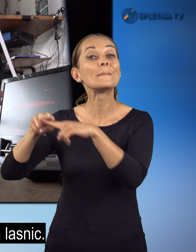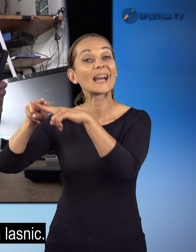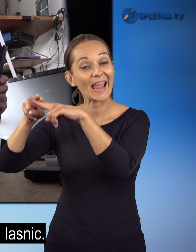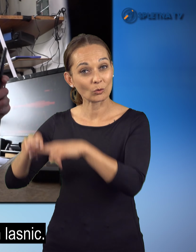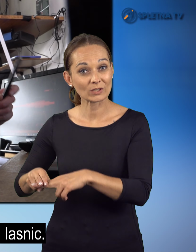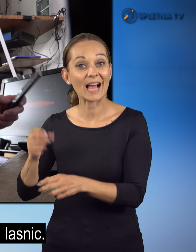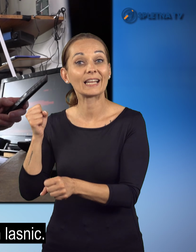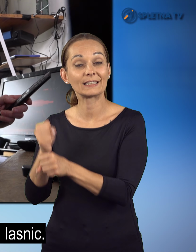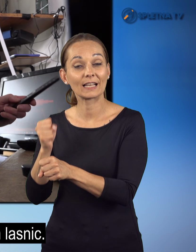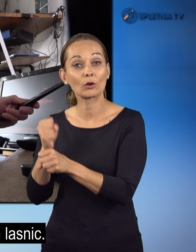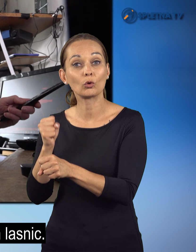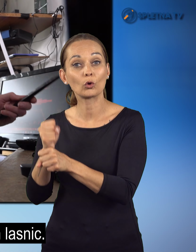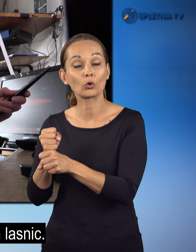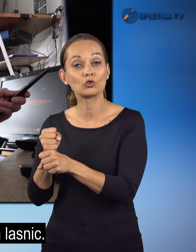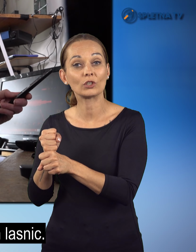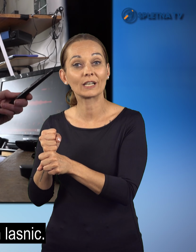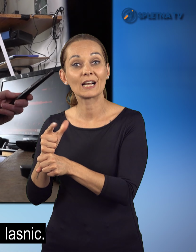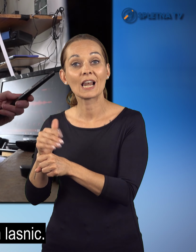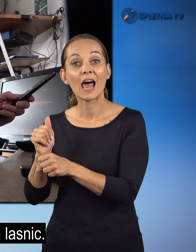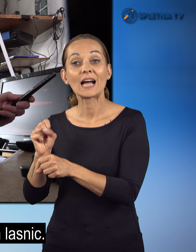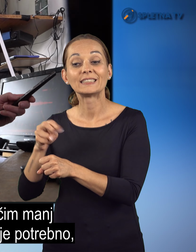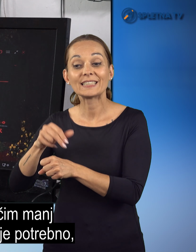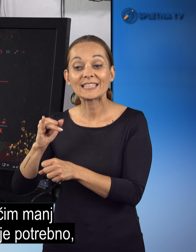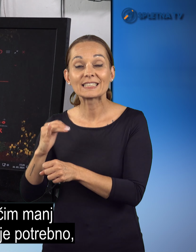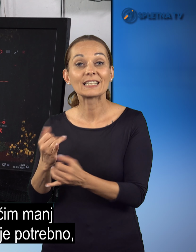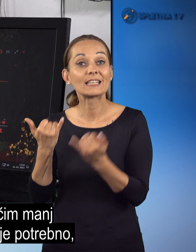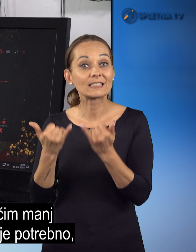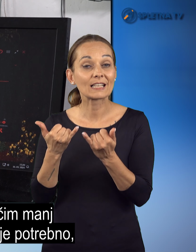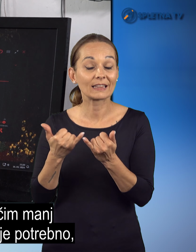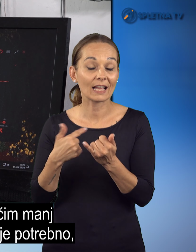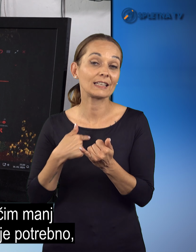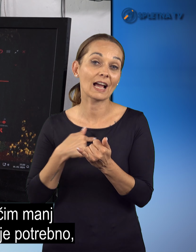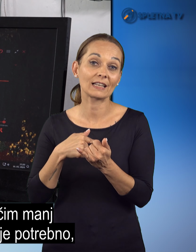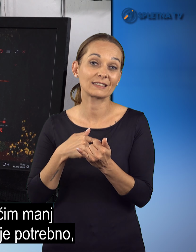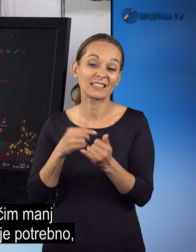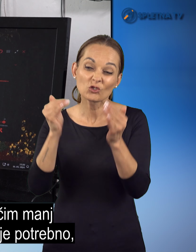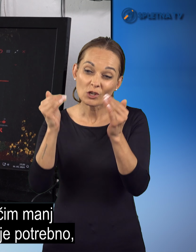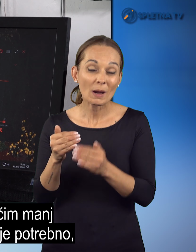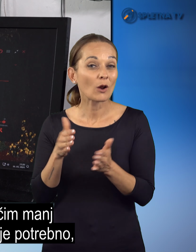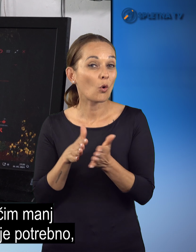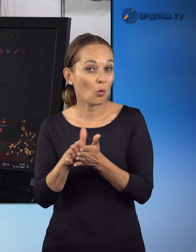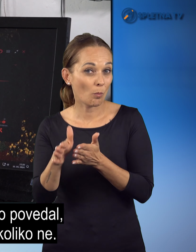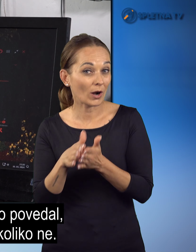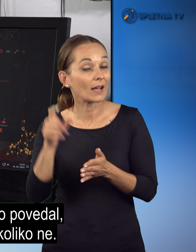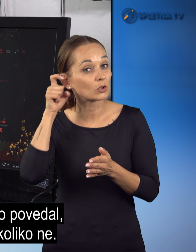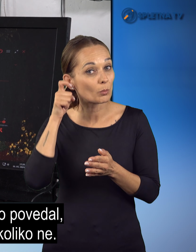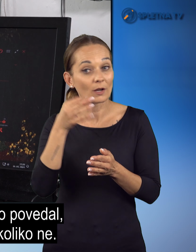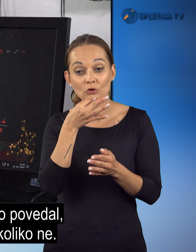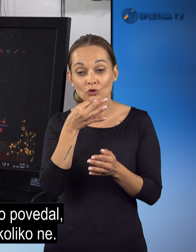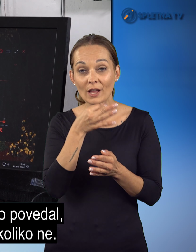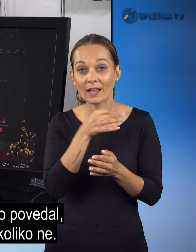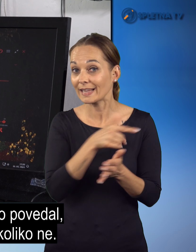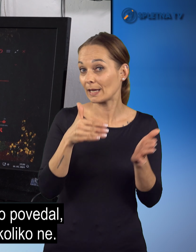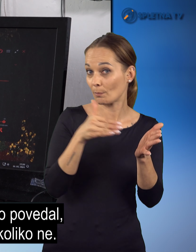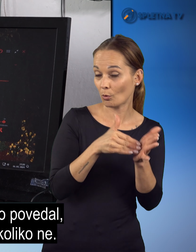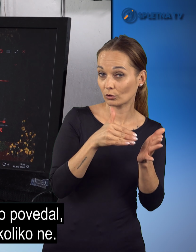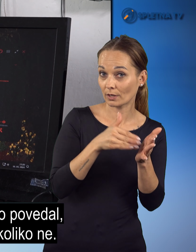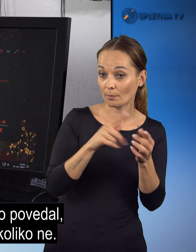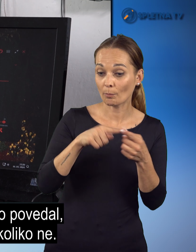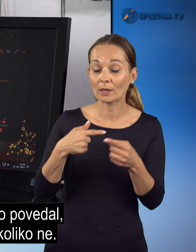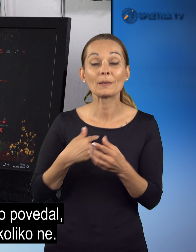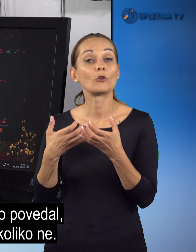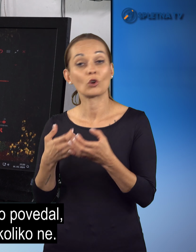preostalih delujočih lastnic. In zdaj se držim čim manj uporabljati, pač pa tam, kjer je potreben. Dokler mi ne bo nekdo povedal,